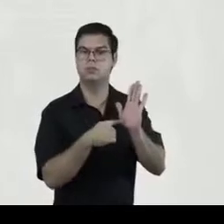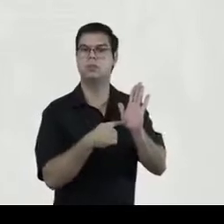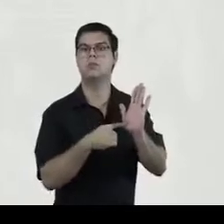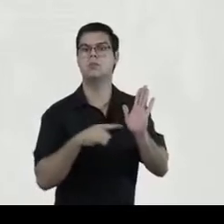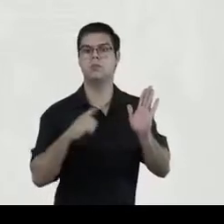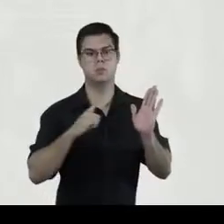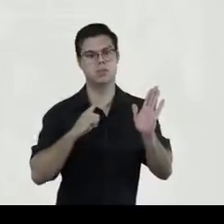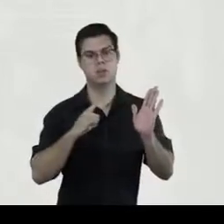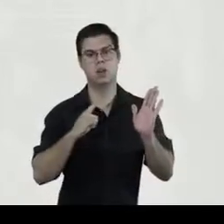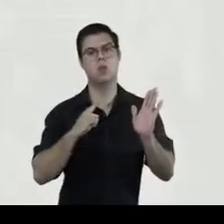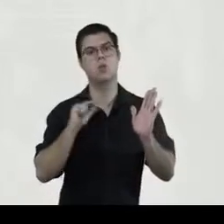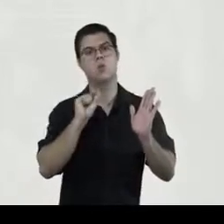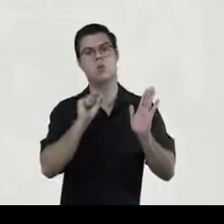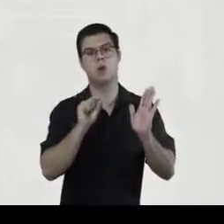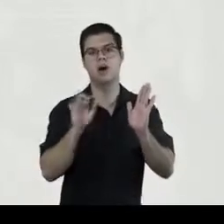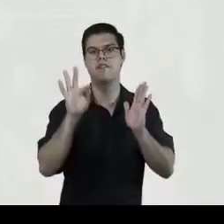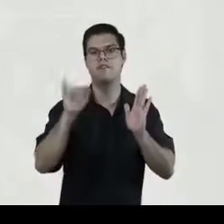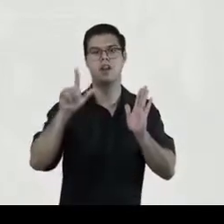Suivante.